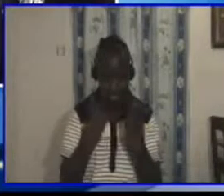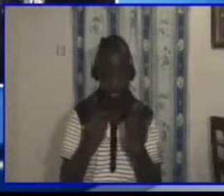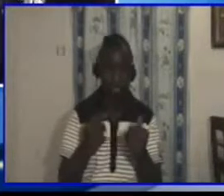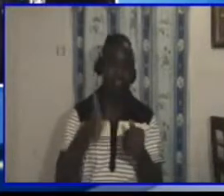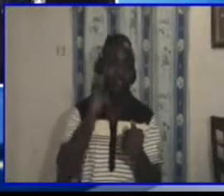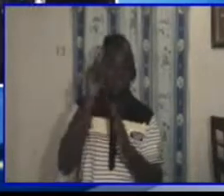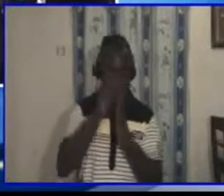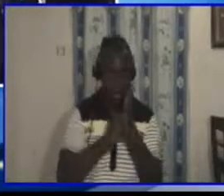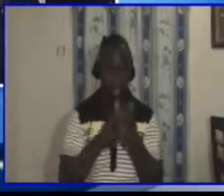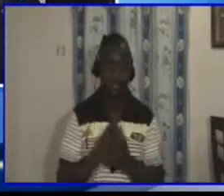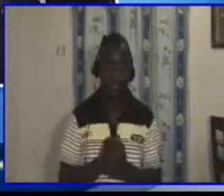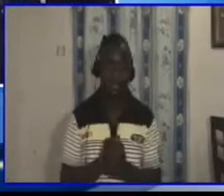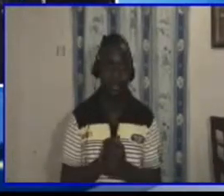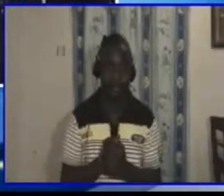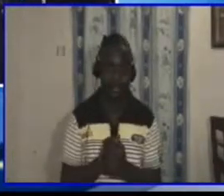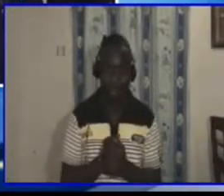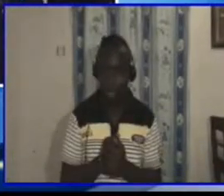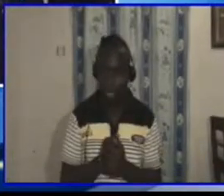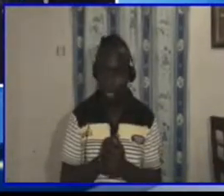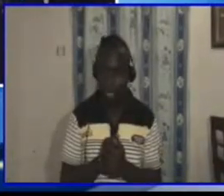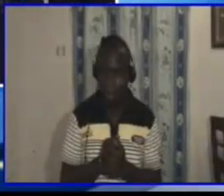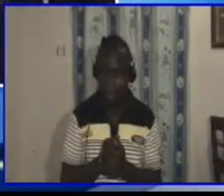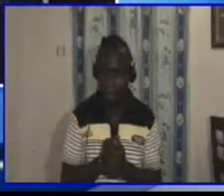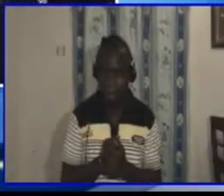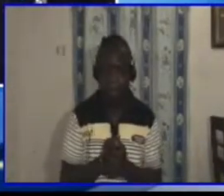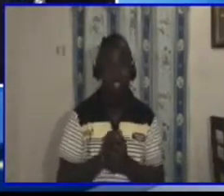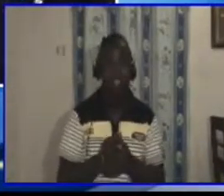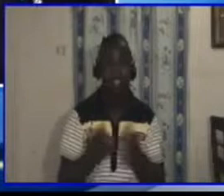ma anche riguardo alle domande